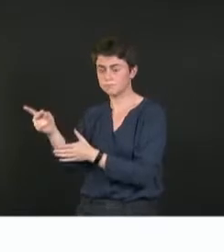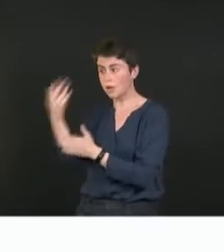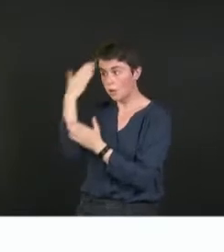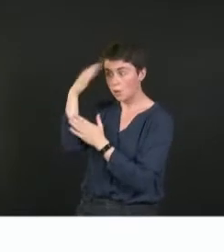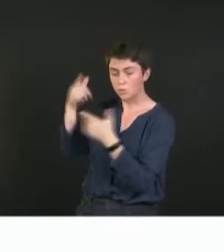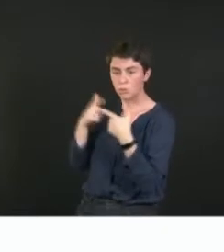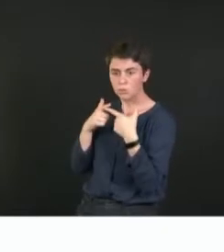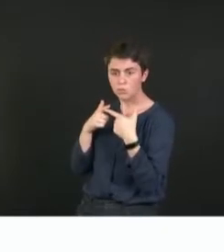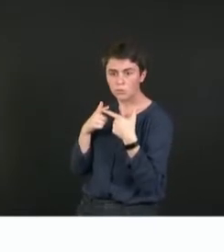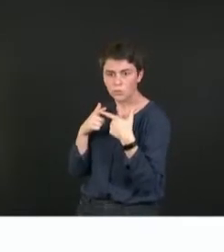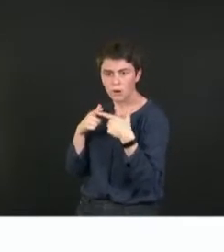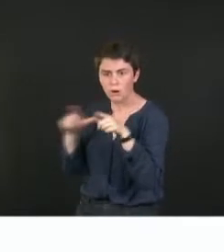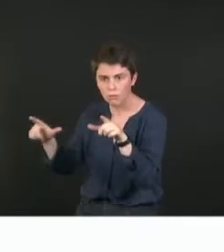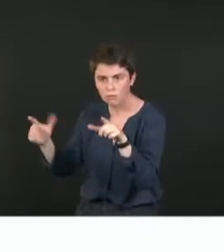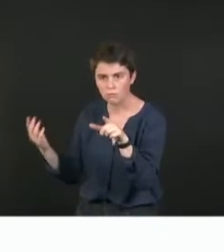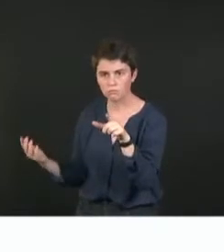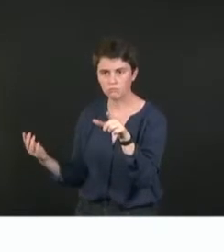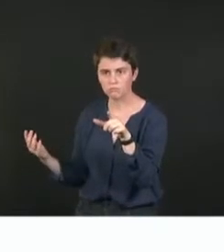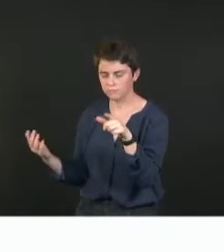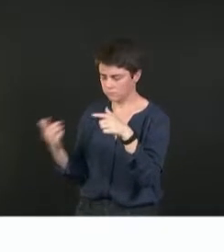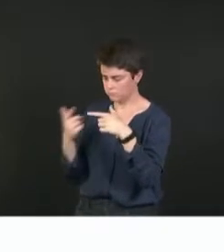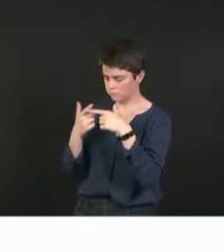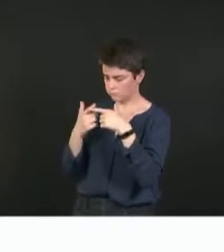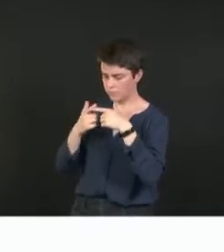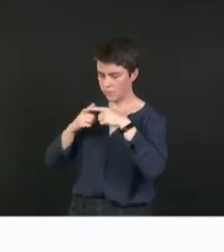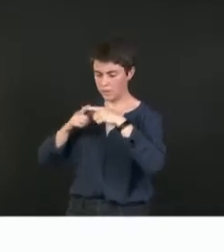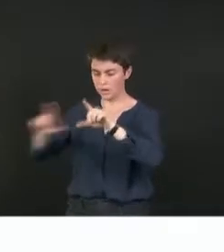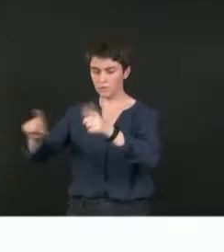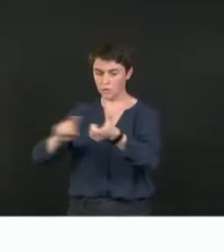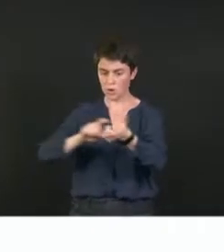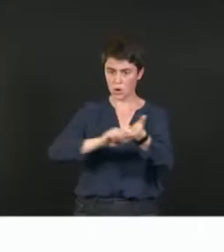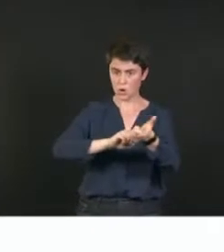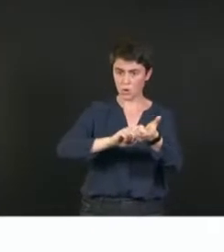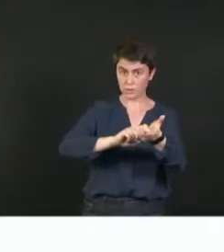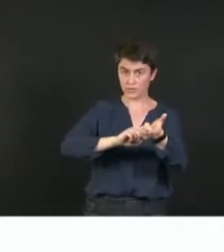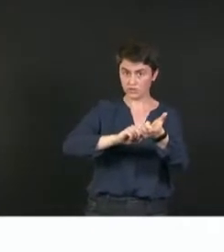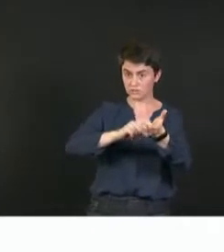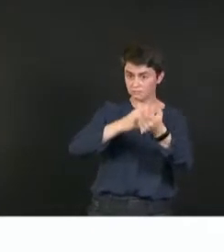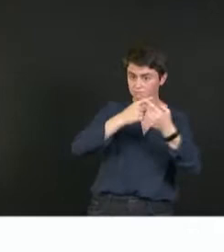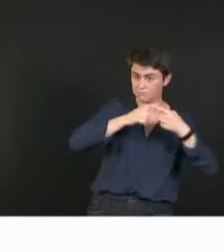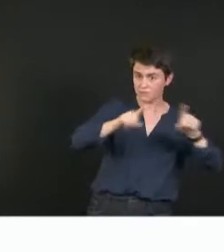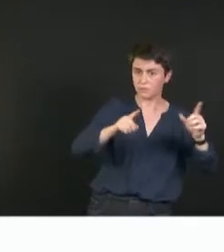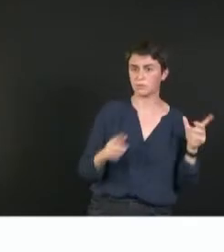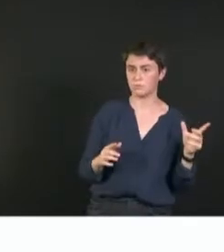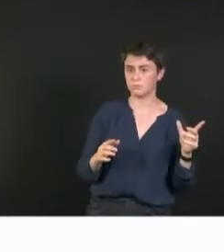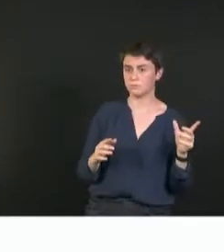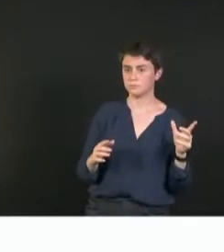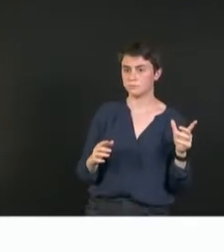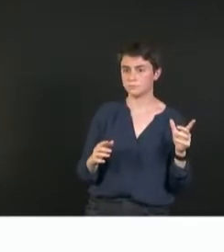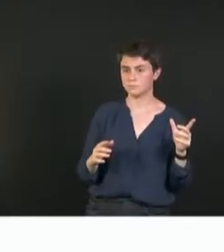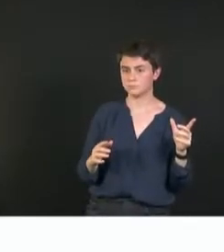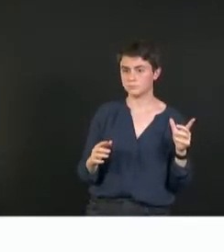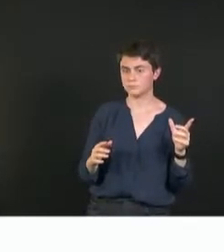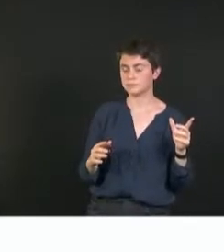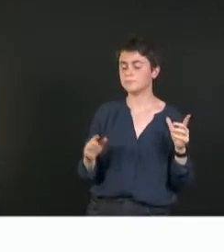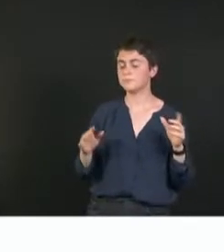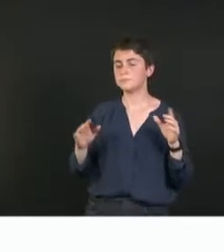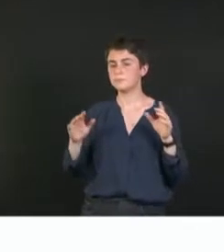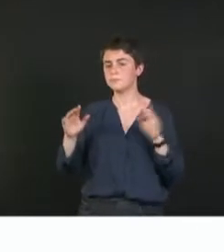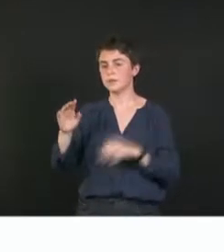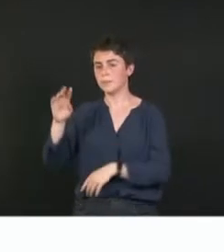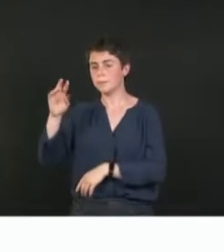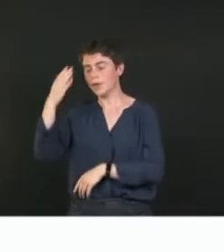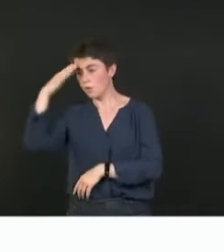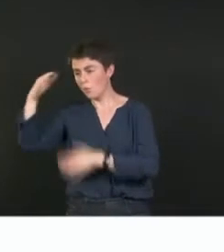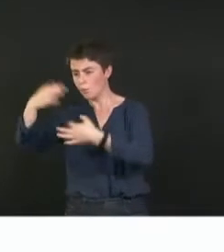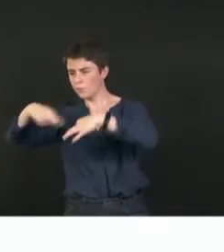langues que celles qui sont les nôtres, qui ont les mêmes sources que les nôtres, ont montré à quel point ce qui était entendu dans